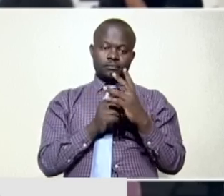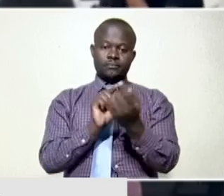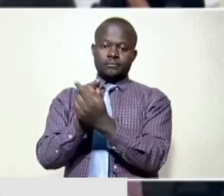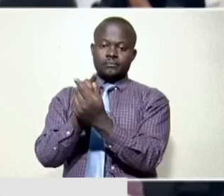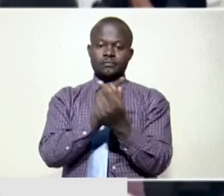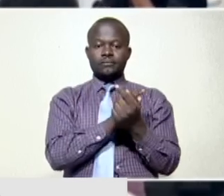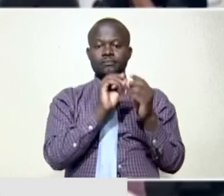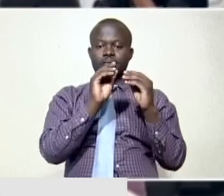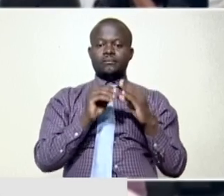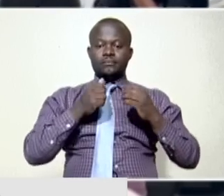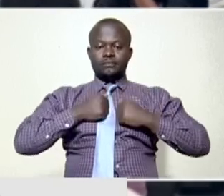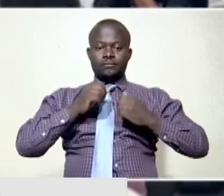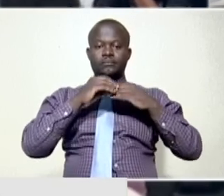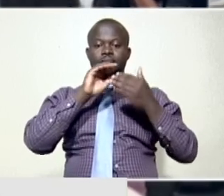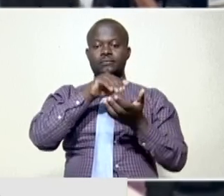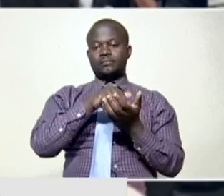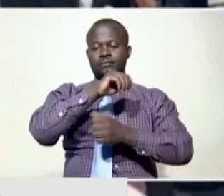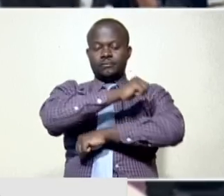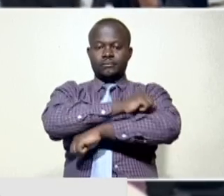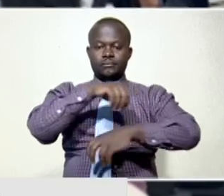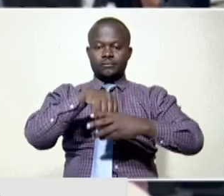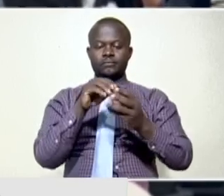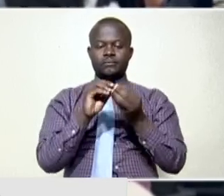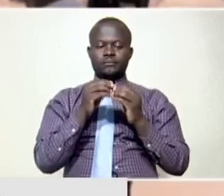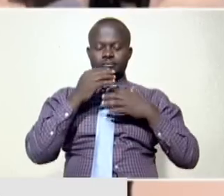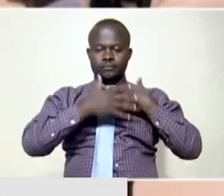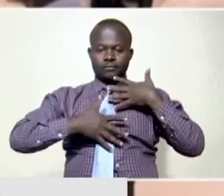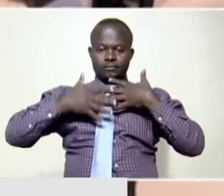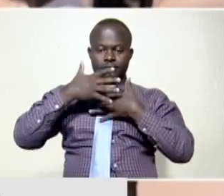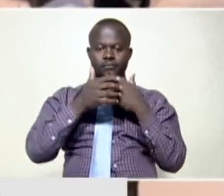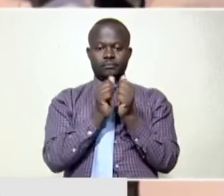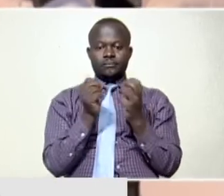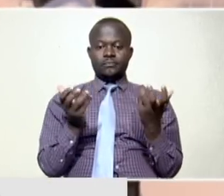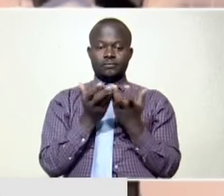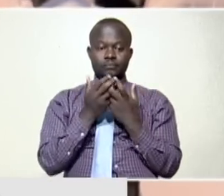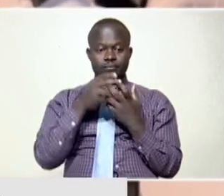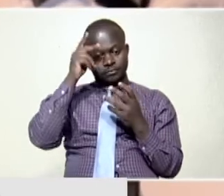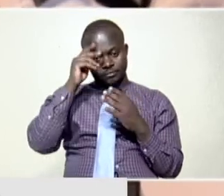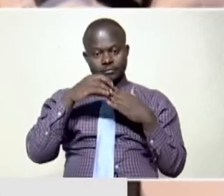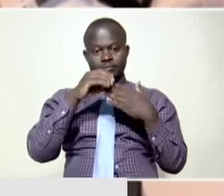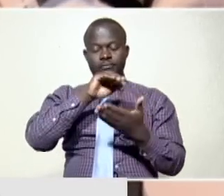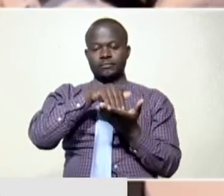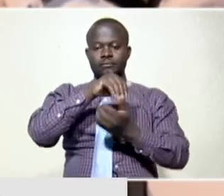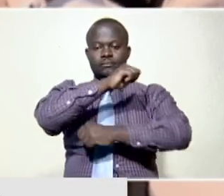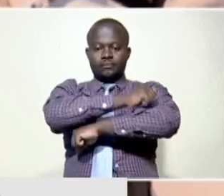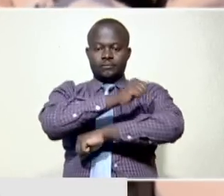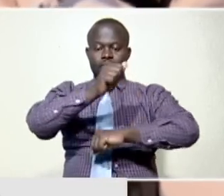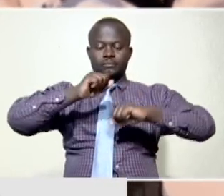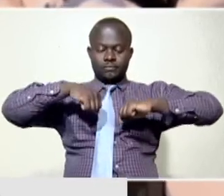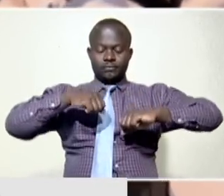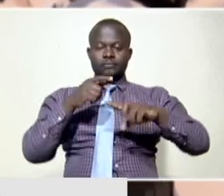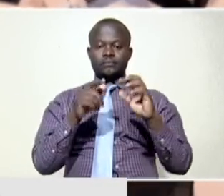n'abarimu b'abanyarwanda n'abayobozi b'ibigo by'amashuri mu mibare siyansi ndetse n'ibijyanye n'ubumenyi mu kuyobora ibigo by'amashuri. Aya masezerano